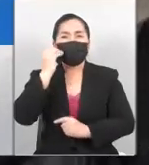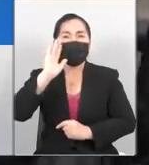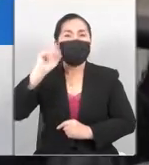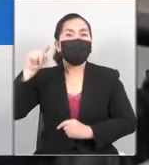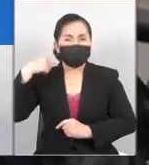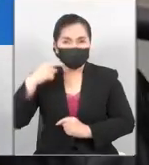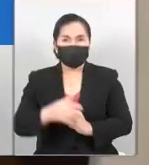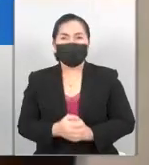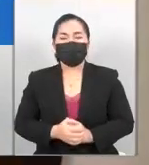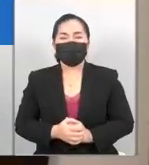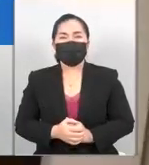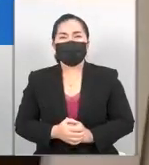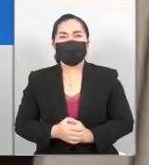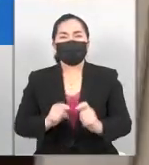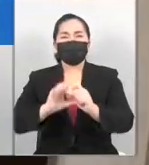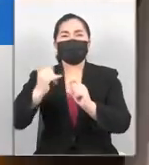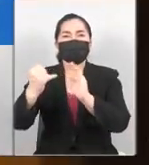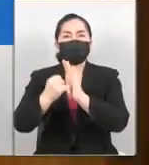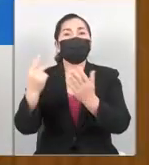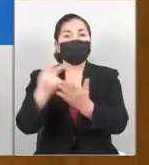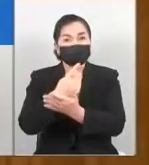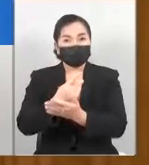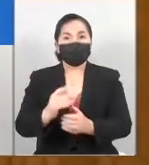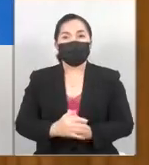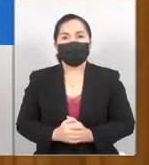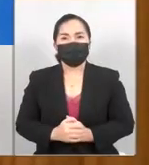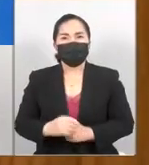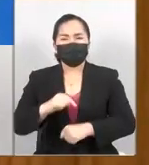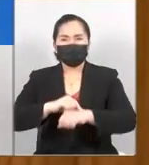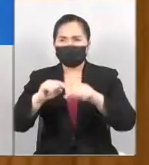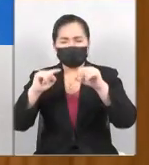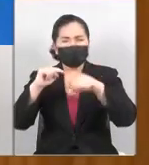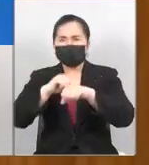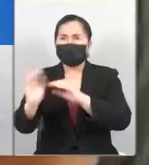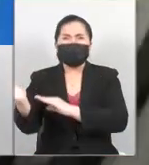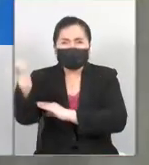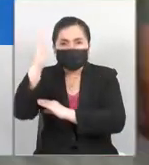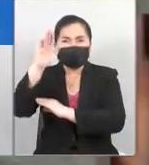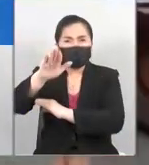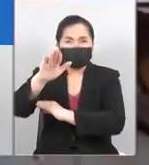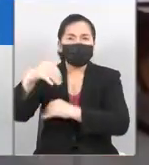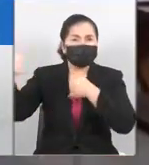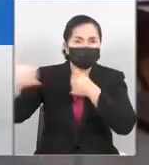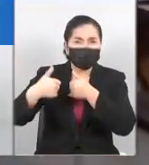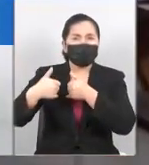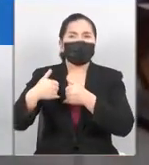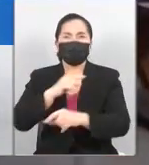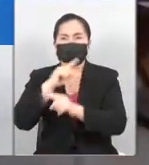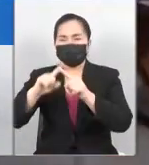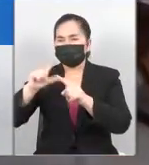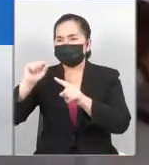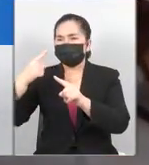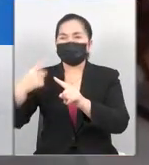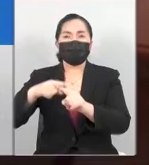ำบลวังดงนะคะตัวเมืองกาญจนบุรีแล้วไม่ได้ว่ากลางคืนเลยนะกลางวันเลยบ่ายๆเนี่ยแหละ21สิงหาคมนะคะ